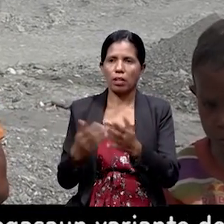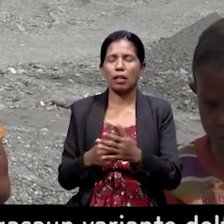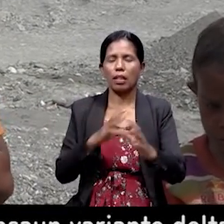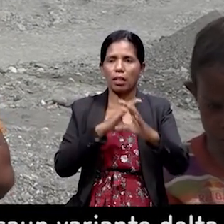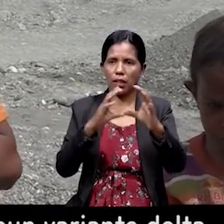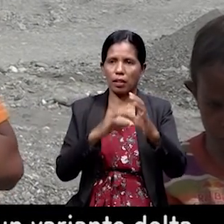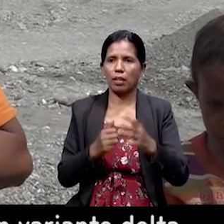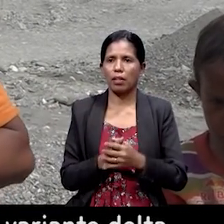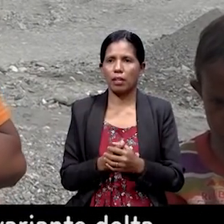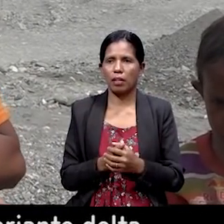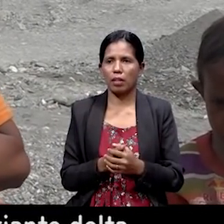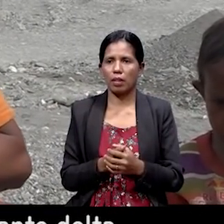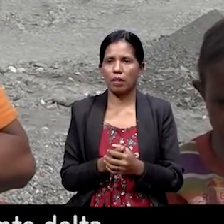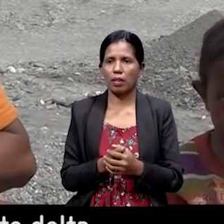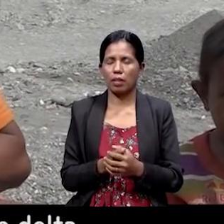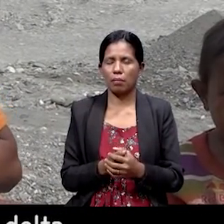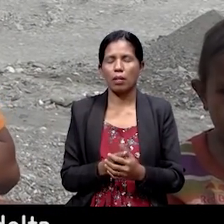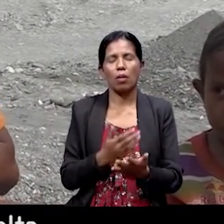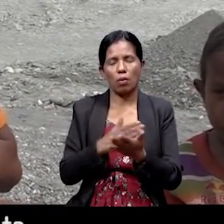saya, kami langsung hola fos, kami honon serah.